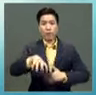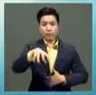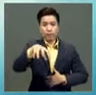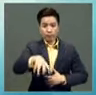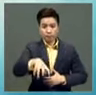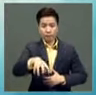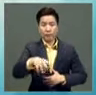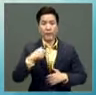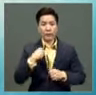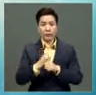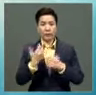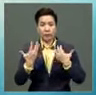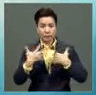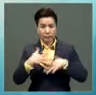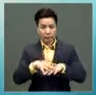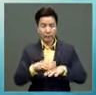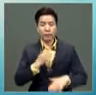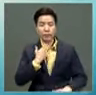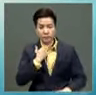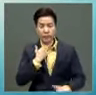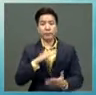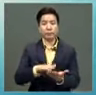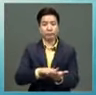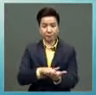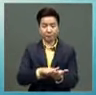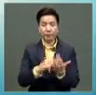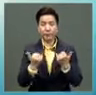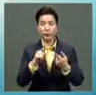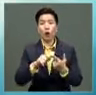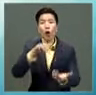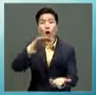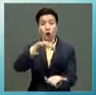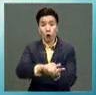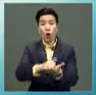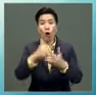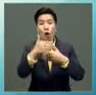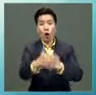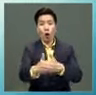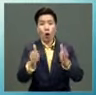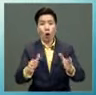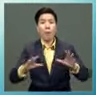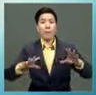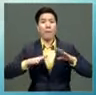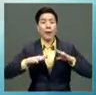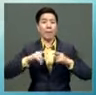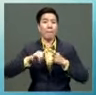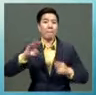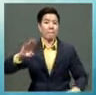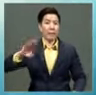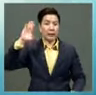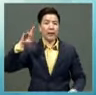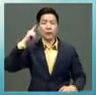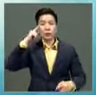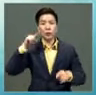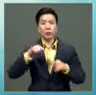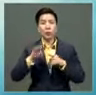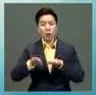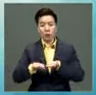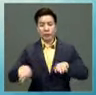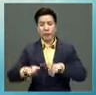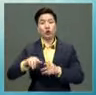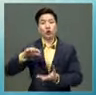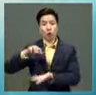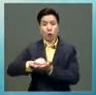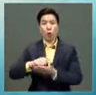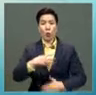โดยมีการประสานงาน ท่านทูตครับจองห้องพักที่เป็นบริษัทของสายการบินภาคพื้นโดยสถ